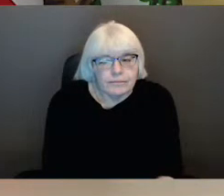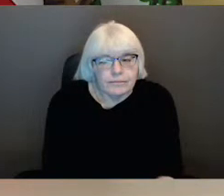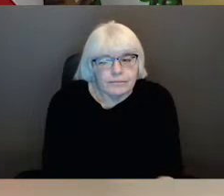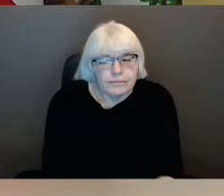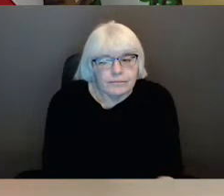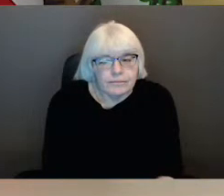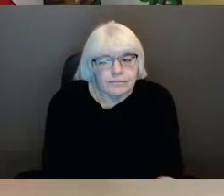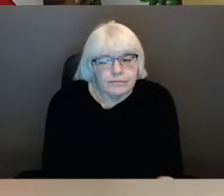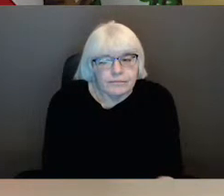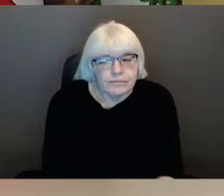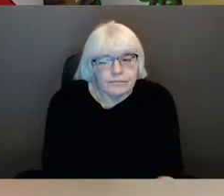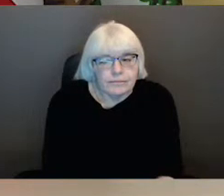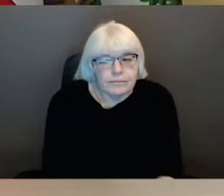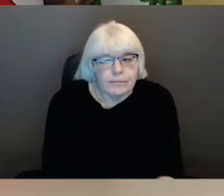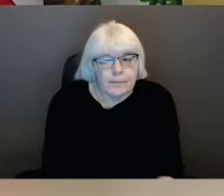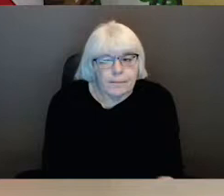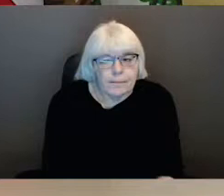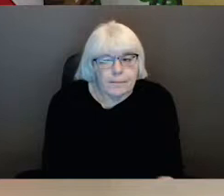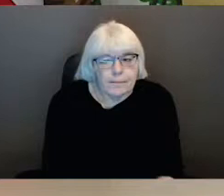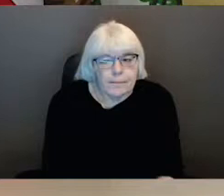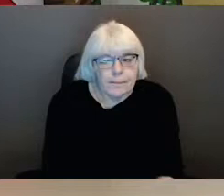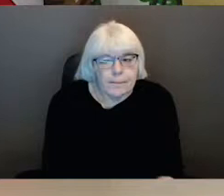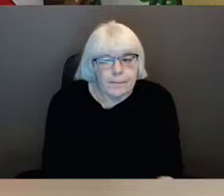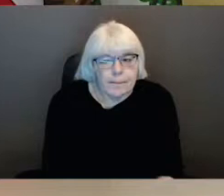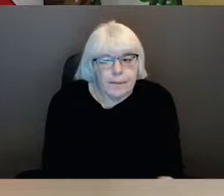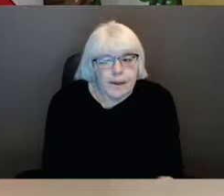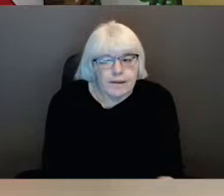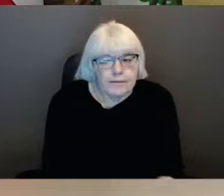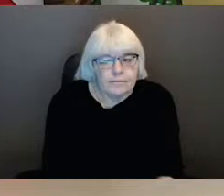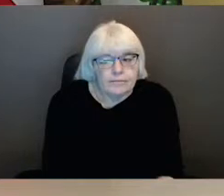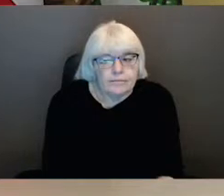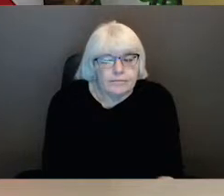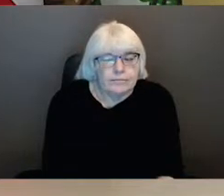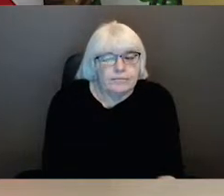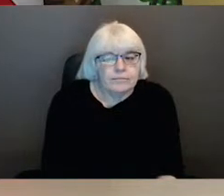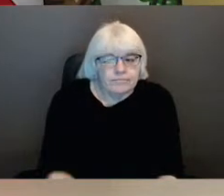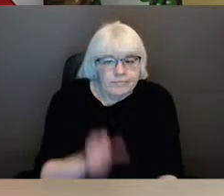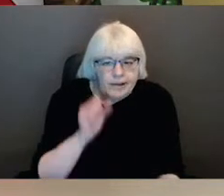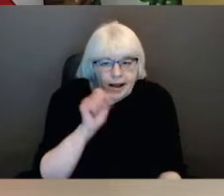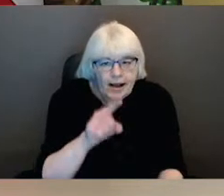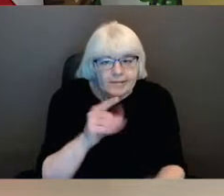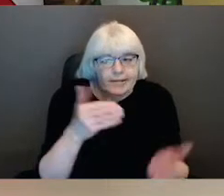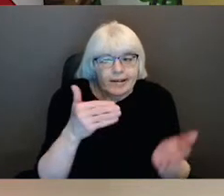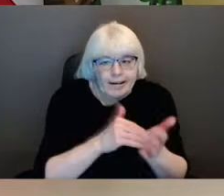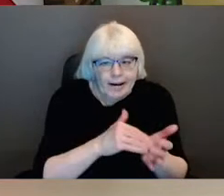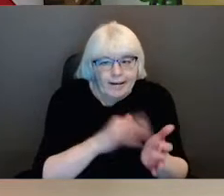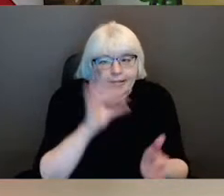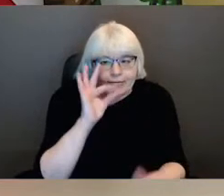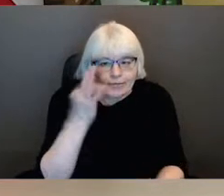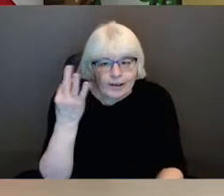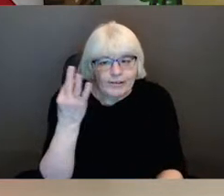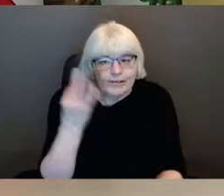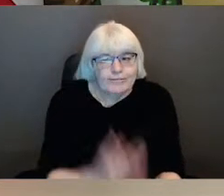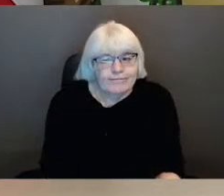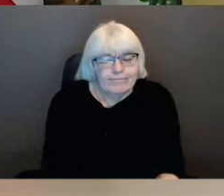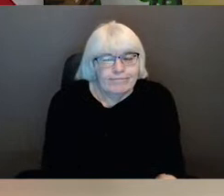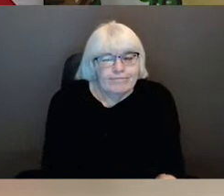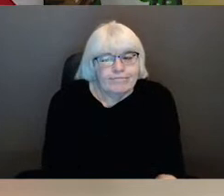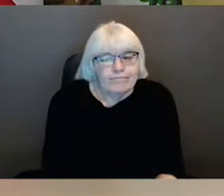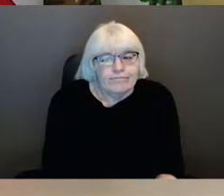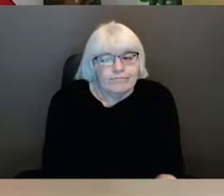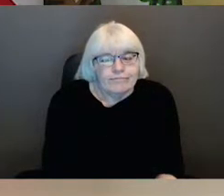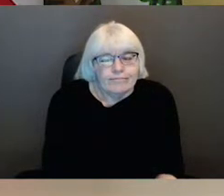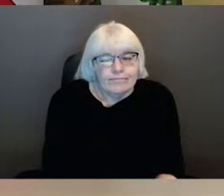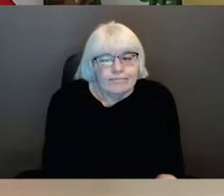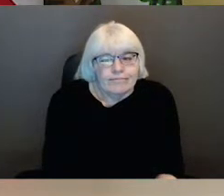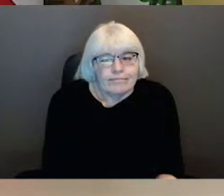l'avez dit, 2000 vaccinations disponibles cette semaine à l'île du Prince-Édouard. 20 000 personnes sont éligibles pour